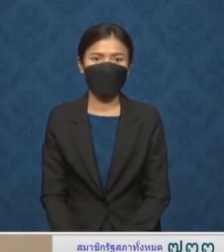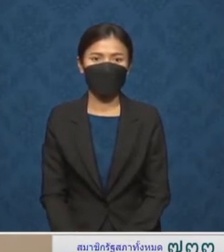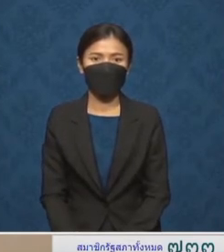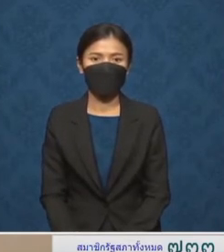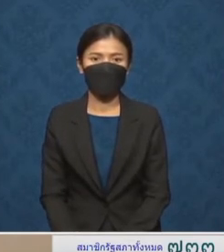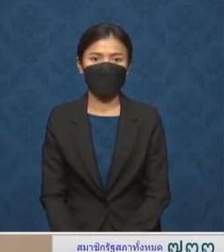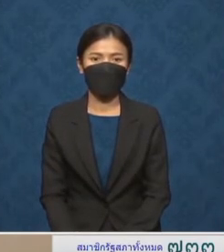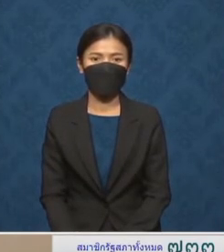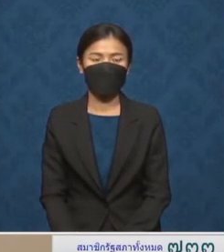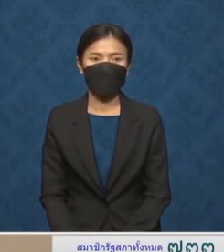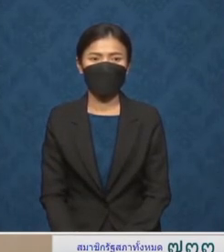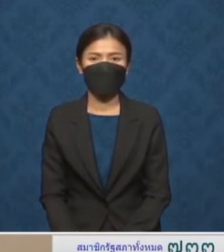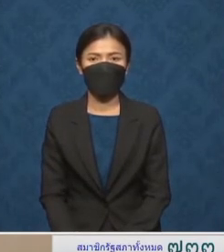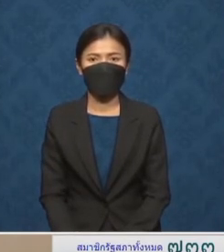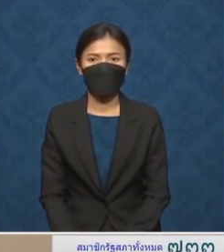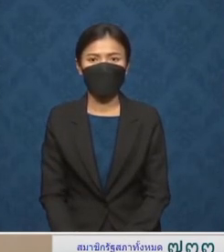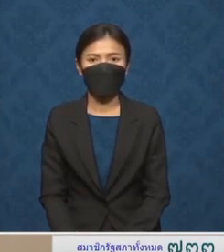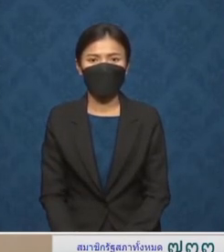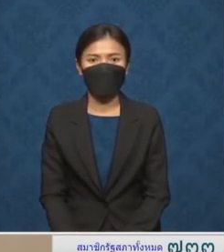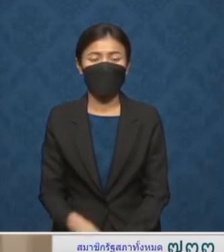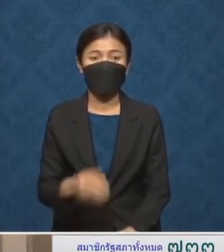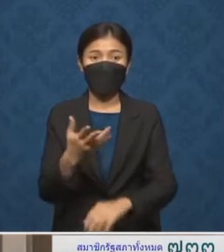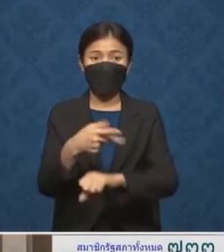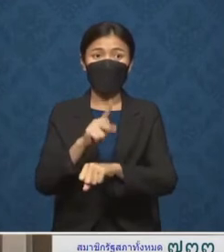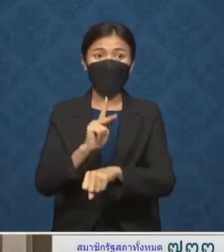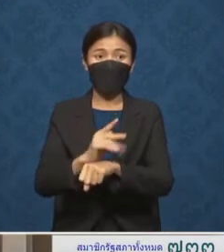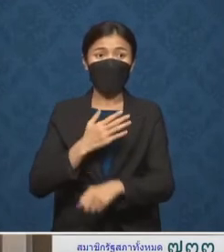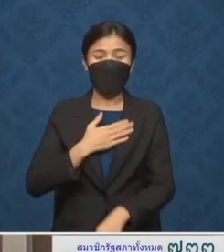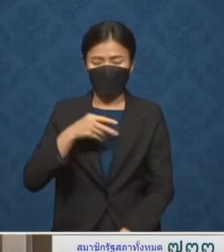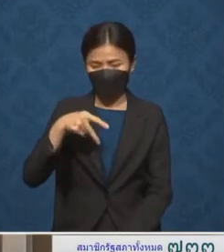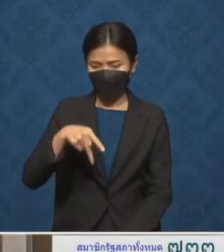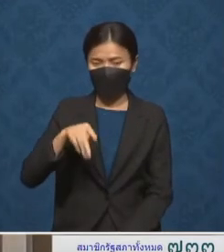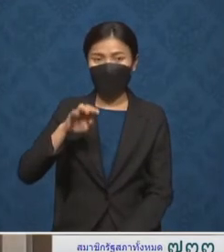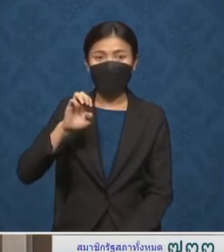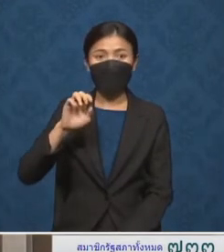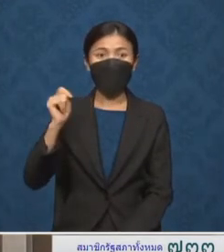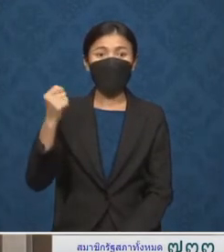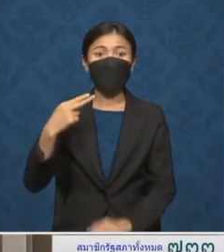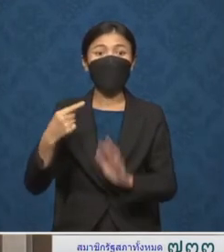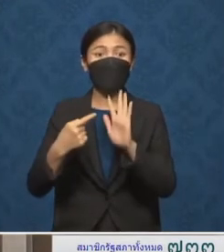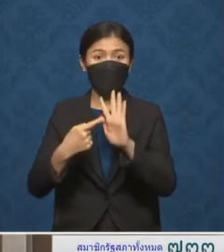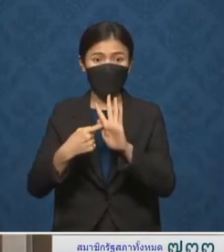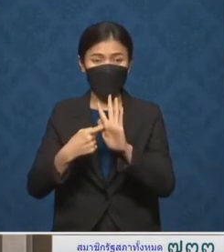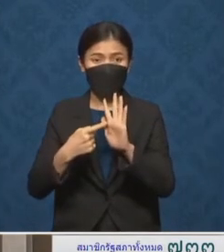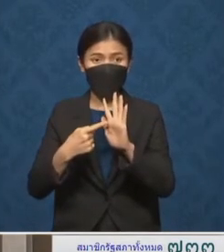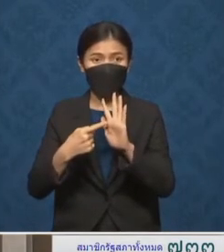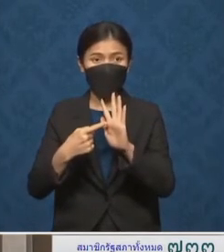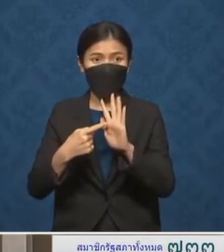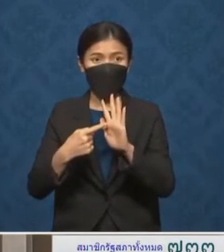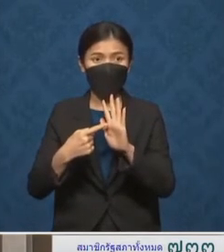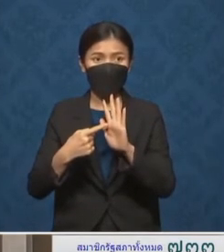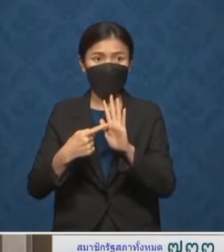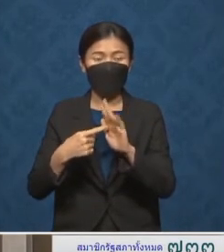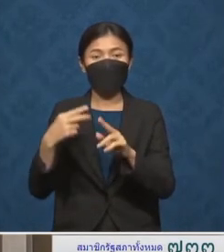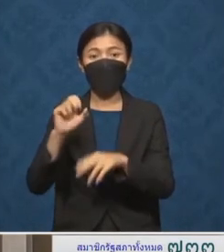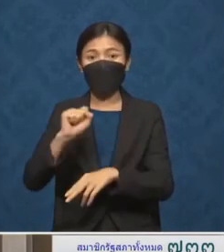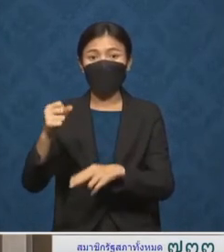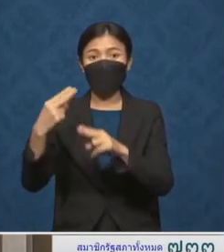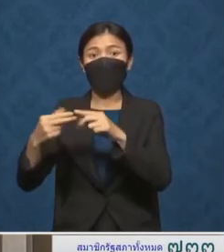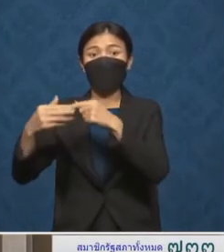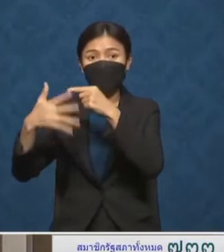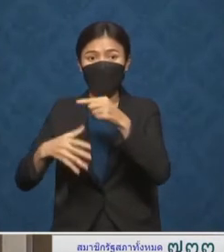ขอกราบเรียนท่านประธานที่เคารพกระผมพิชาลิ้มเจริญรัตน์บัญชีรายชื่อพรรคก้าวไกลสมาชิก